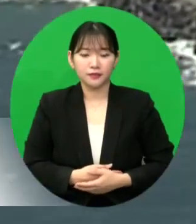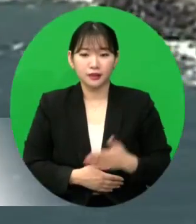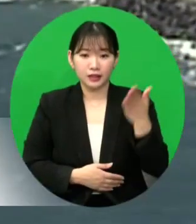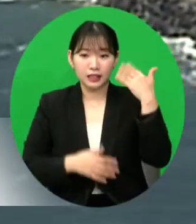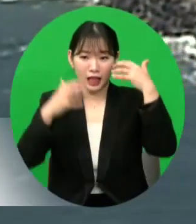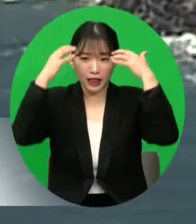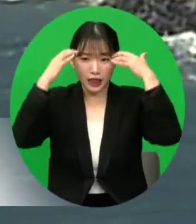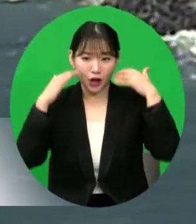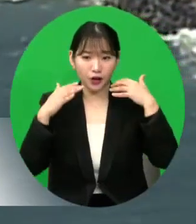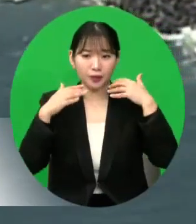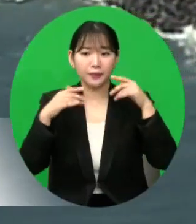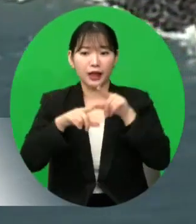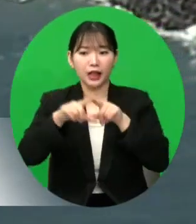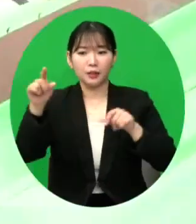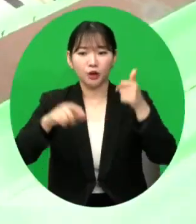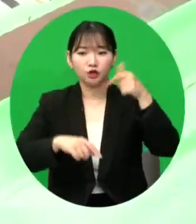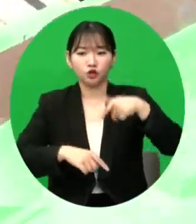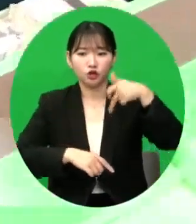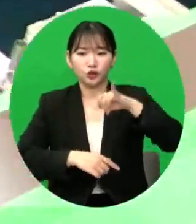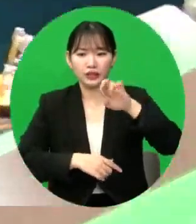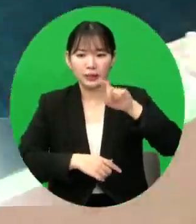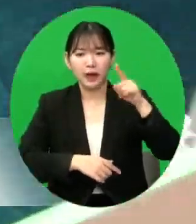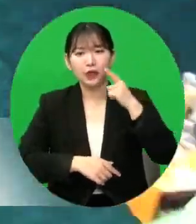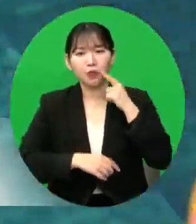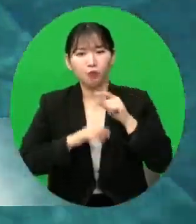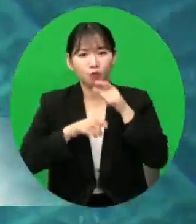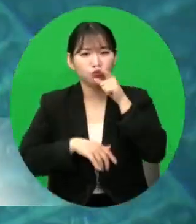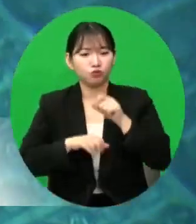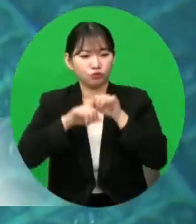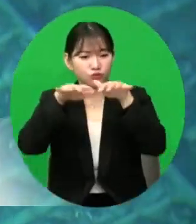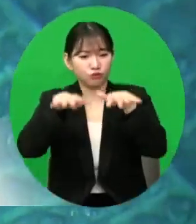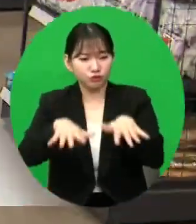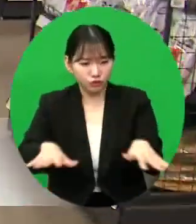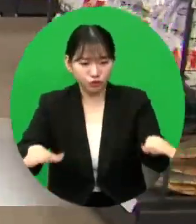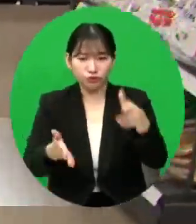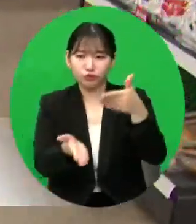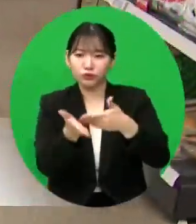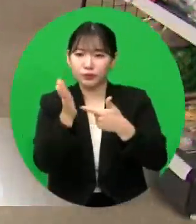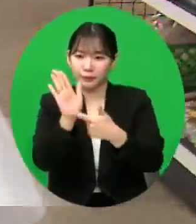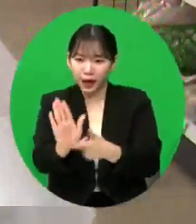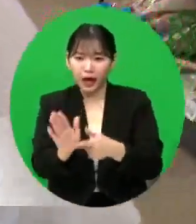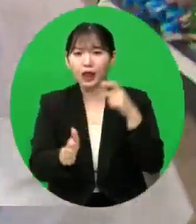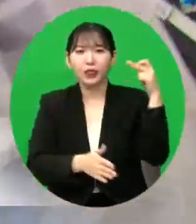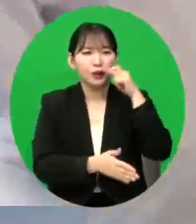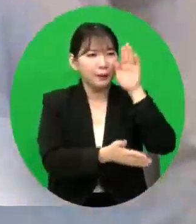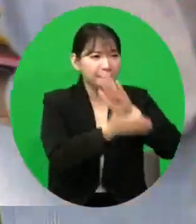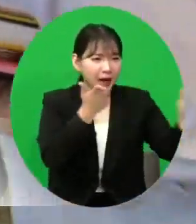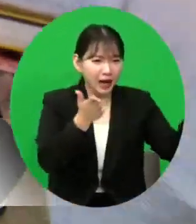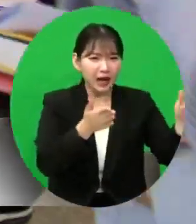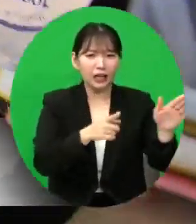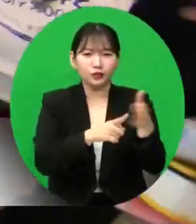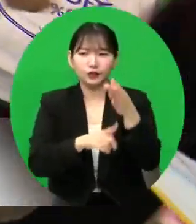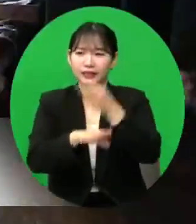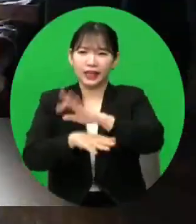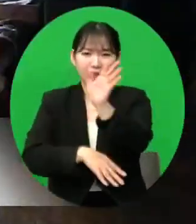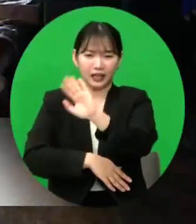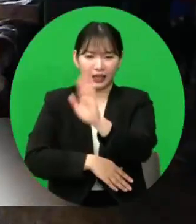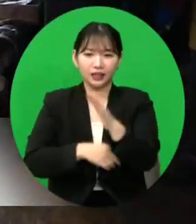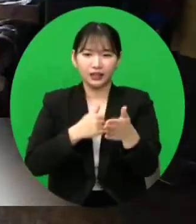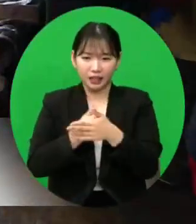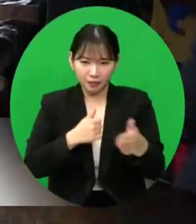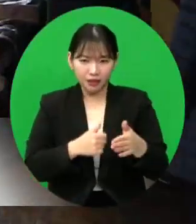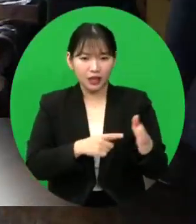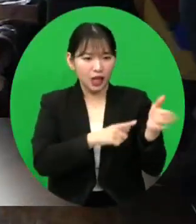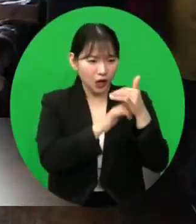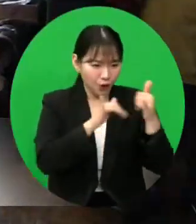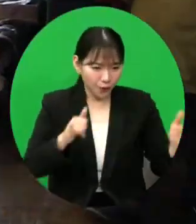지난 여름 일본의 후쿠시마 원전 오염수 방류 소식이 알려졌습니다. 소금 품귀 현상과 수산물 소비 기피 현상으로 어민과